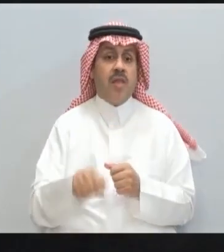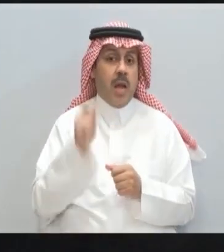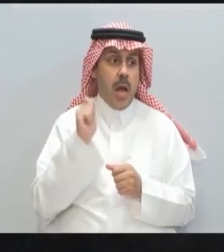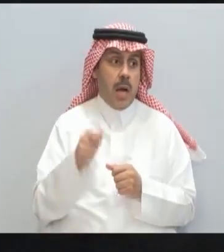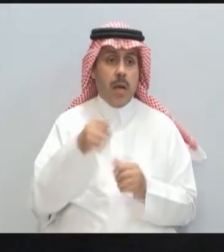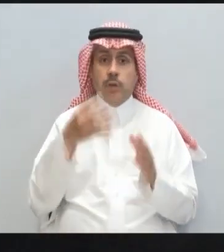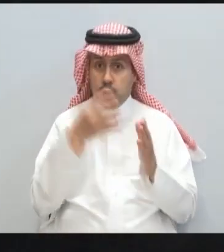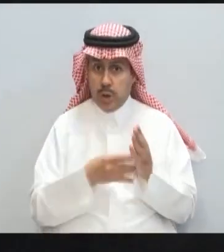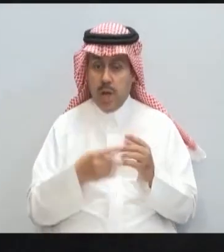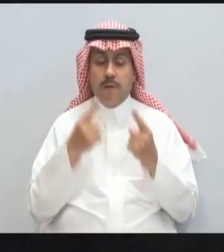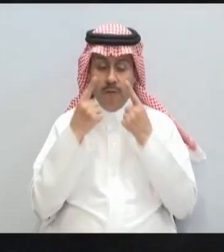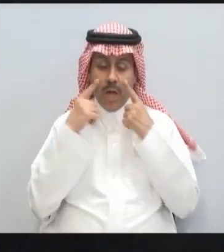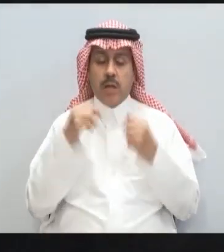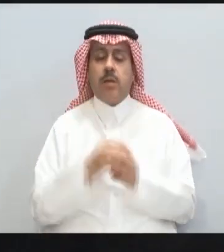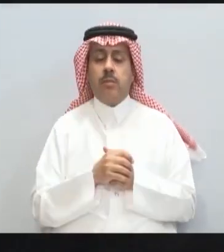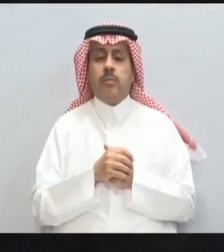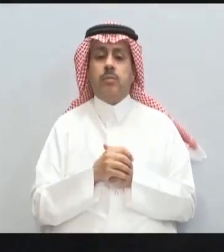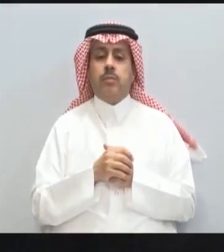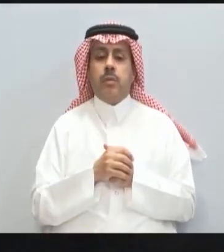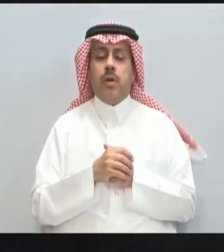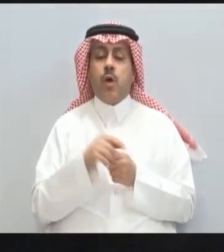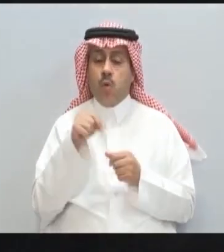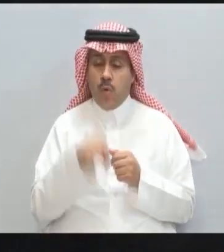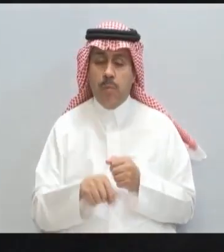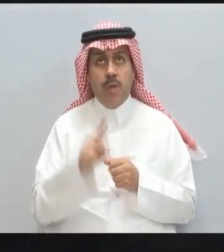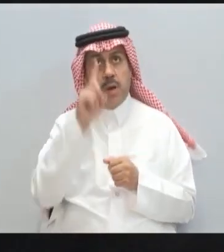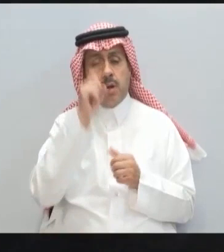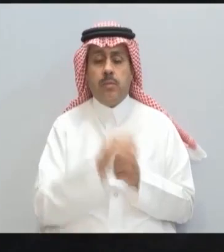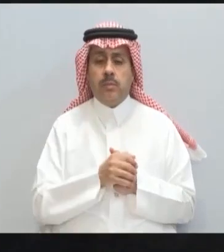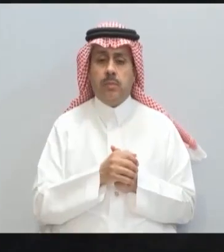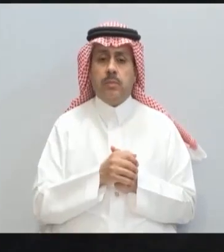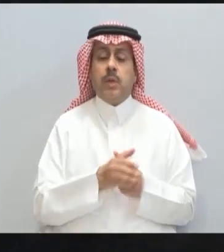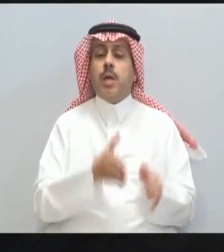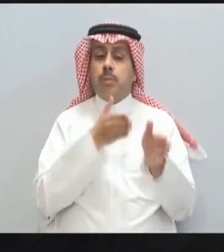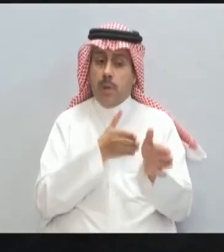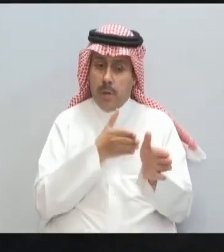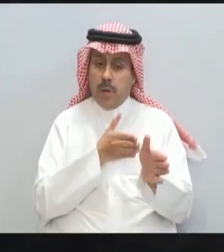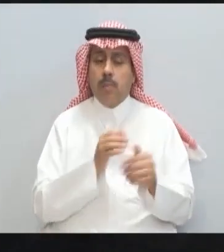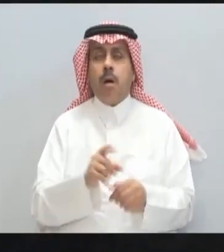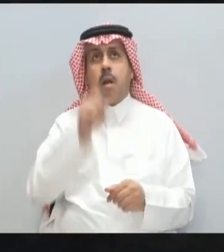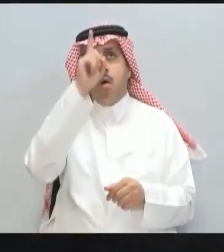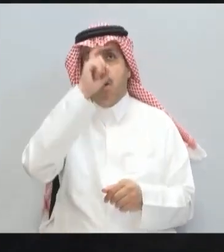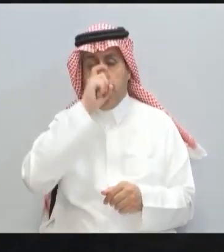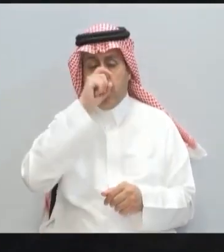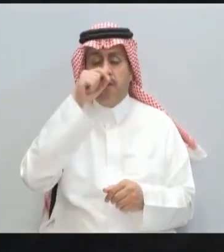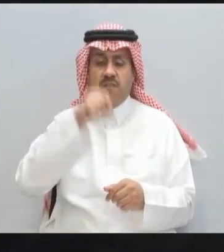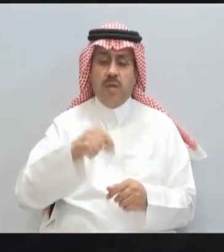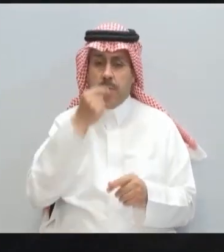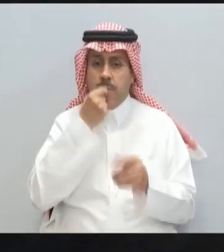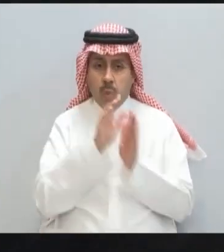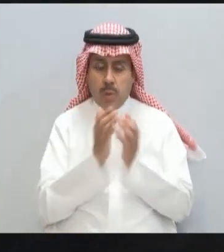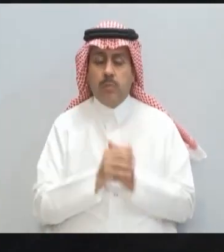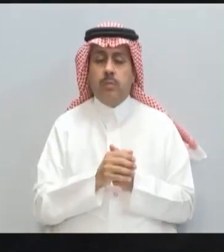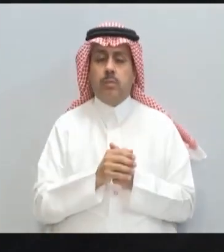الشرعيه في حياتنا في نكون باذن الله تعالى قد امتثلنا ما امر الله جل وعلا به